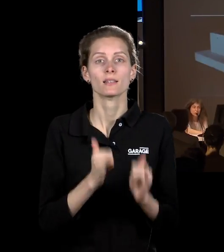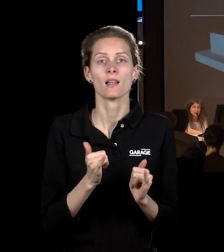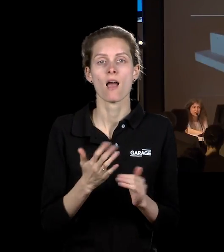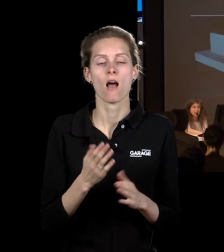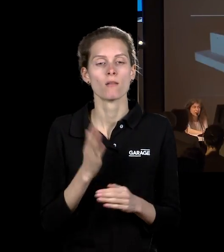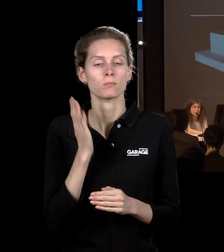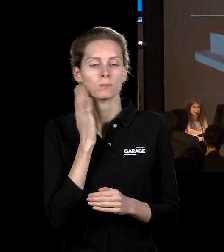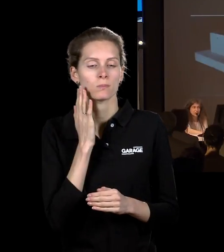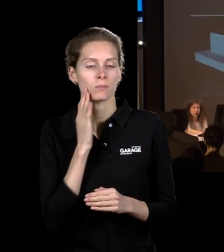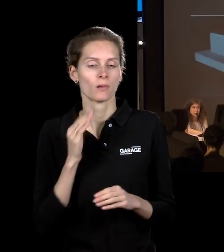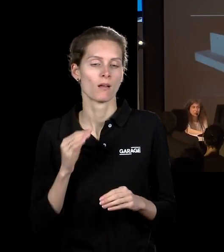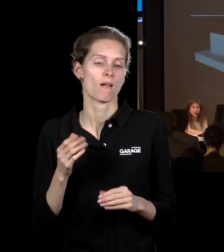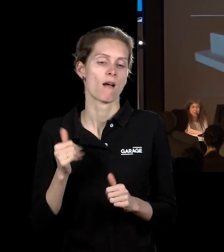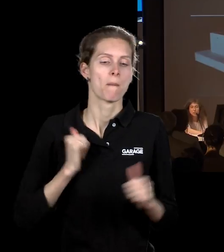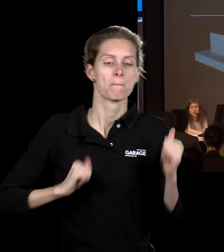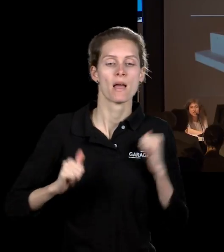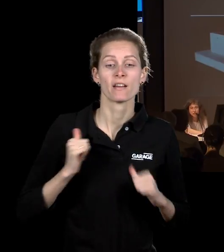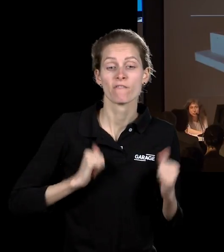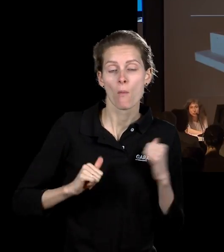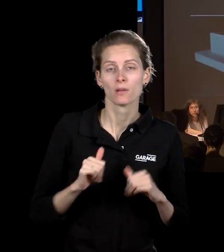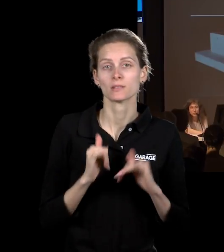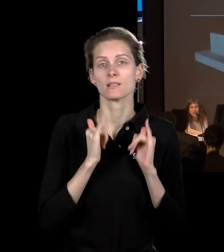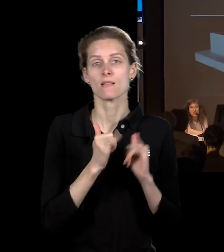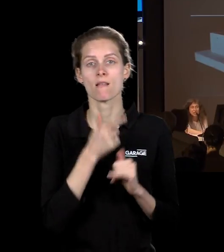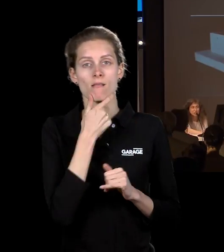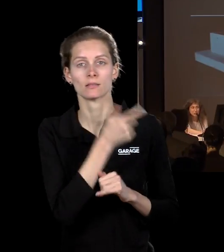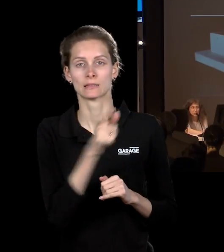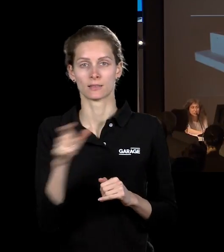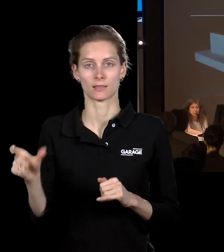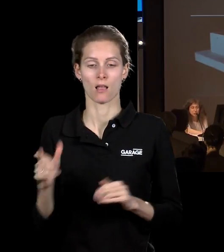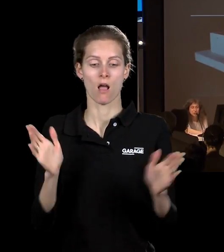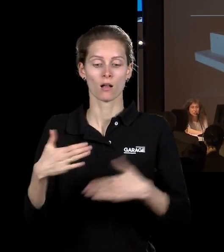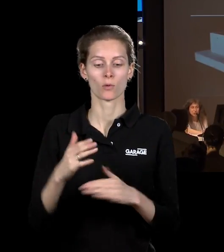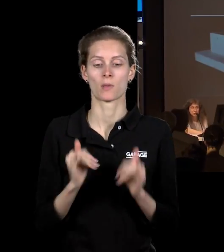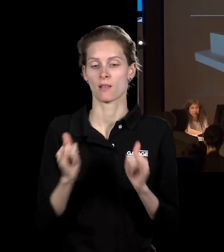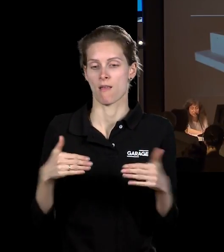перформанса в исполнении зрителя. Это коробки для бесполезной работы.